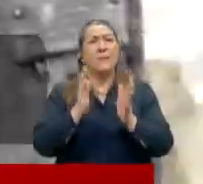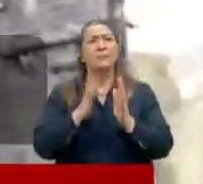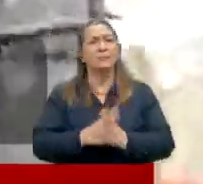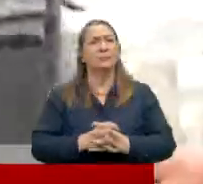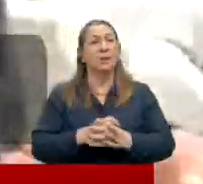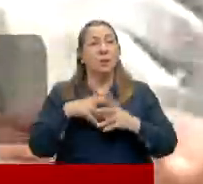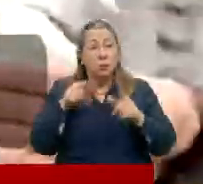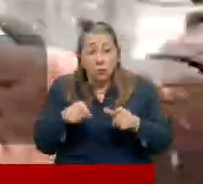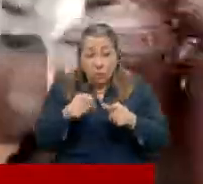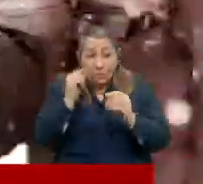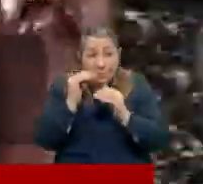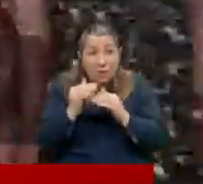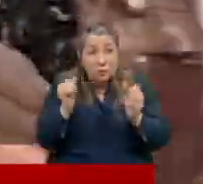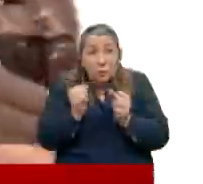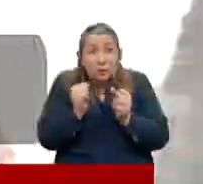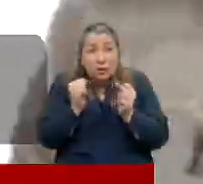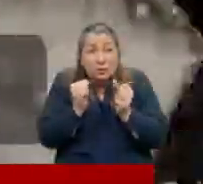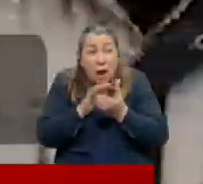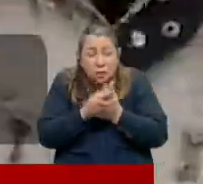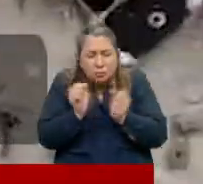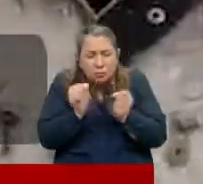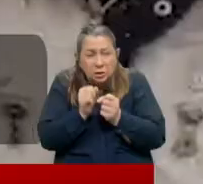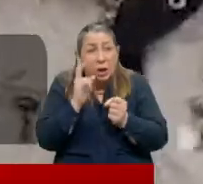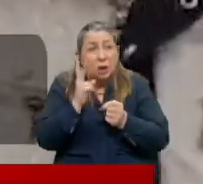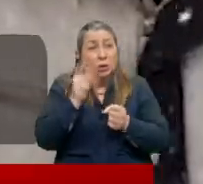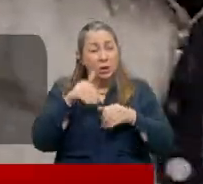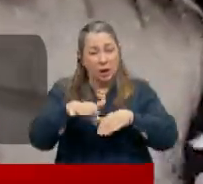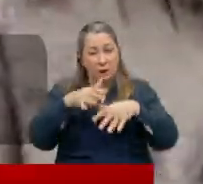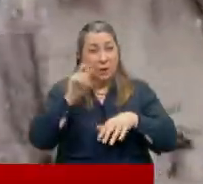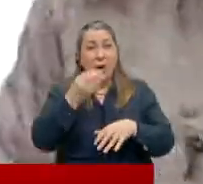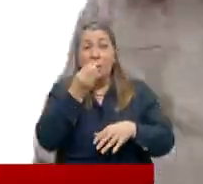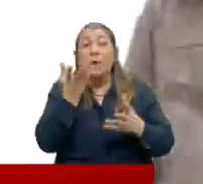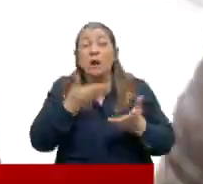sürdürüyorlar. Burada millet soğukta, karda, kışta ayaklarımız başımız olarak 2 gündür grev yapıyoruz, açlıyoruz.